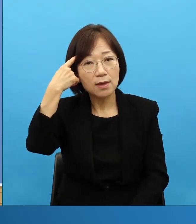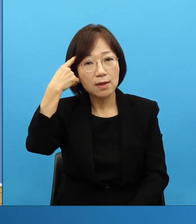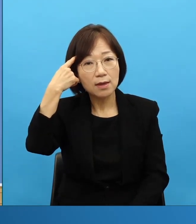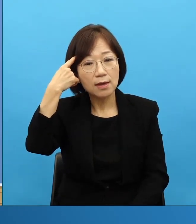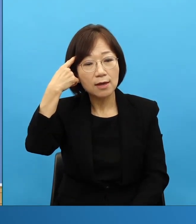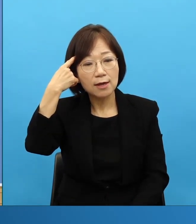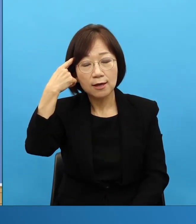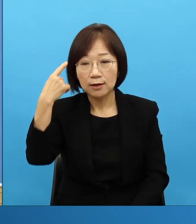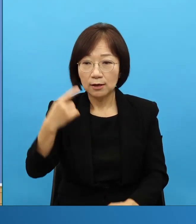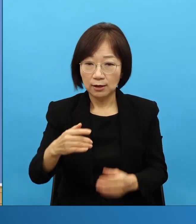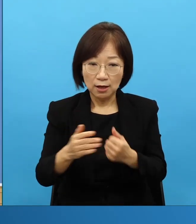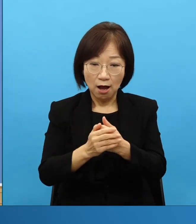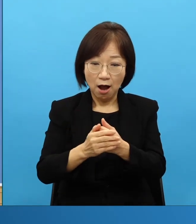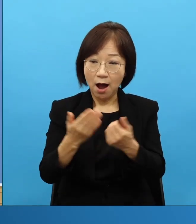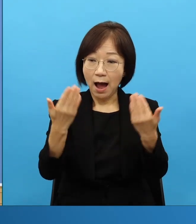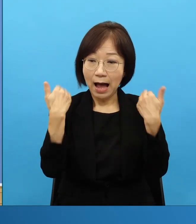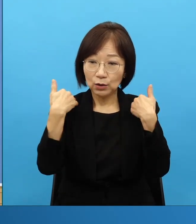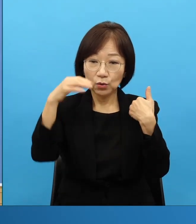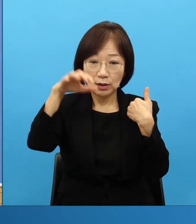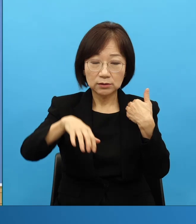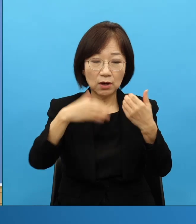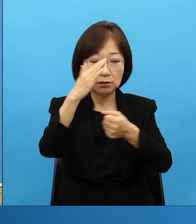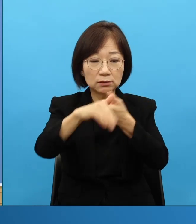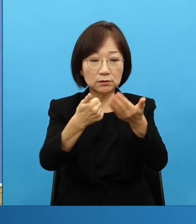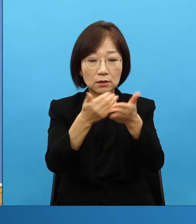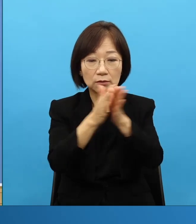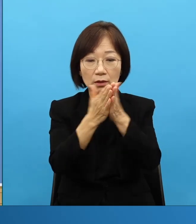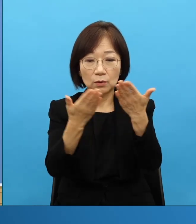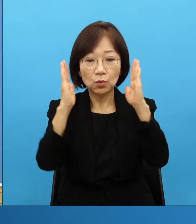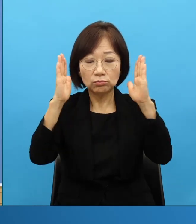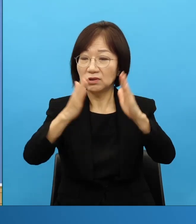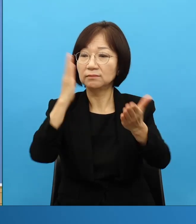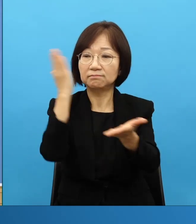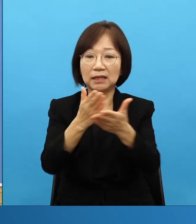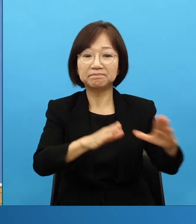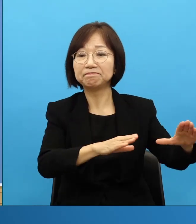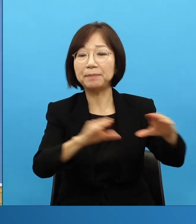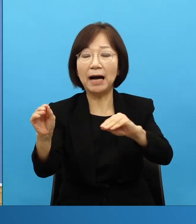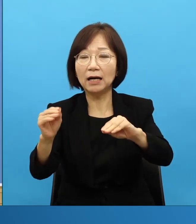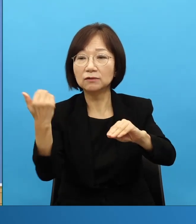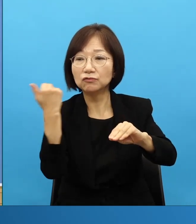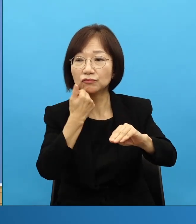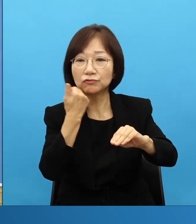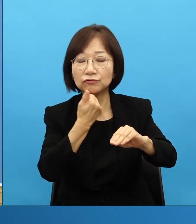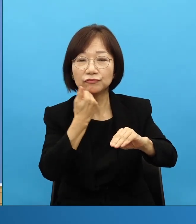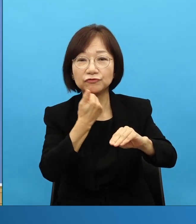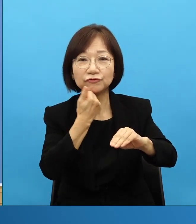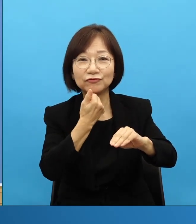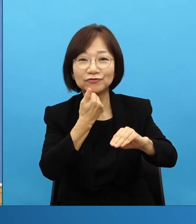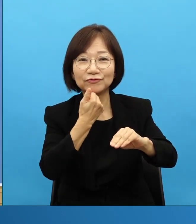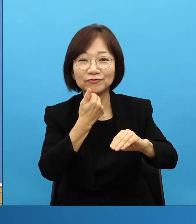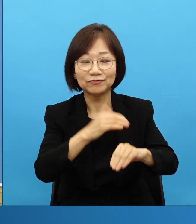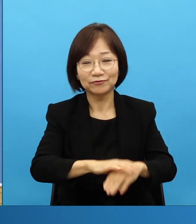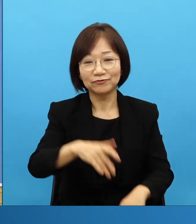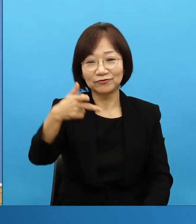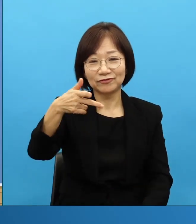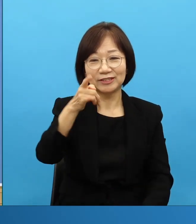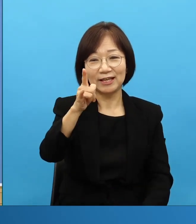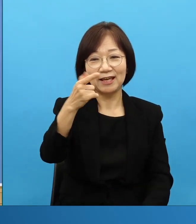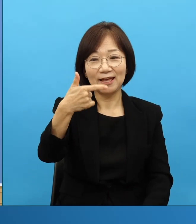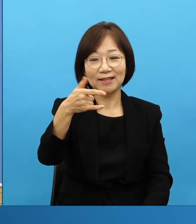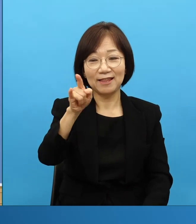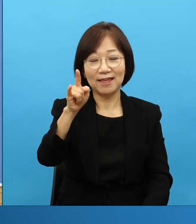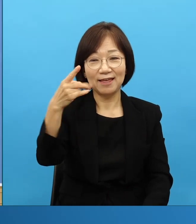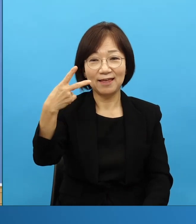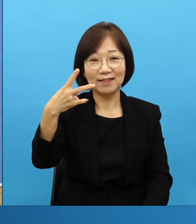그래서 성경 공부하는 걸 학교에서 빼버린 거예요. Yes, that's right. So they omitted the 그 사람이 Bible 누굽니까? and studies inside the school. Who was 케네디입니다. that? He was an elite.